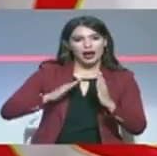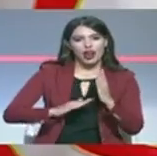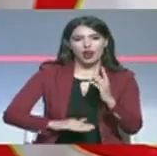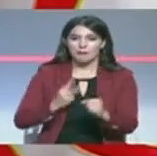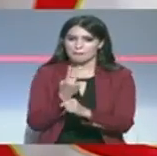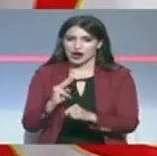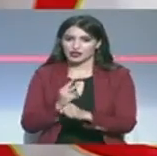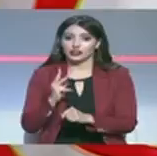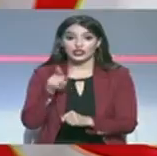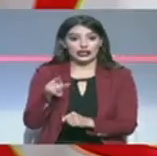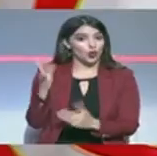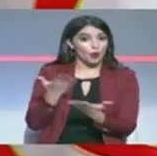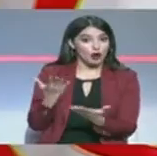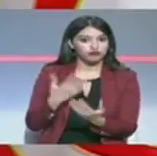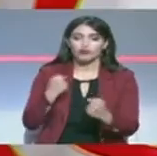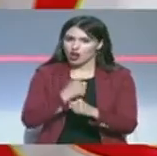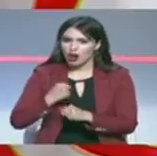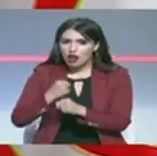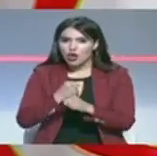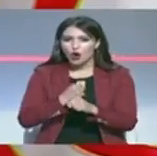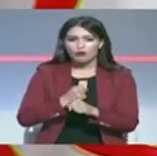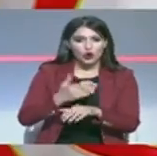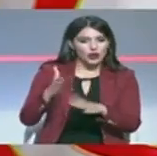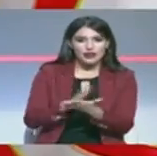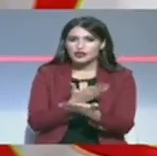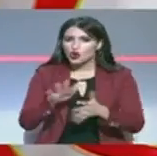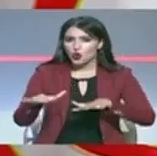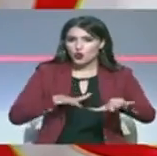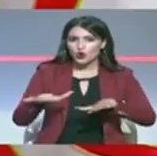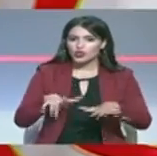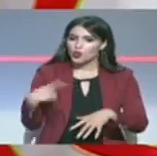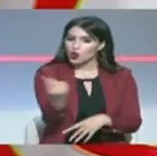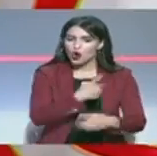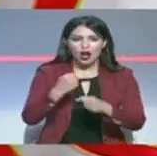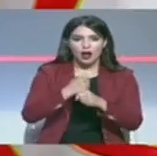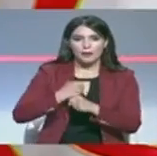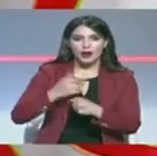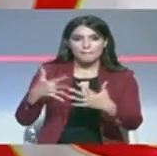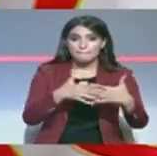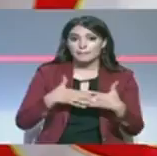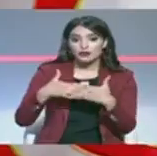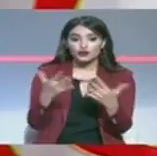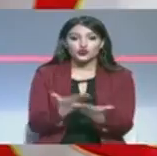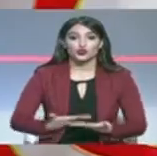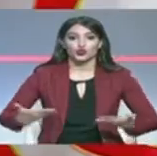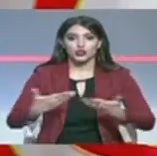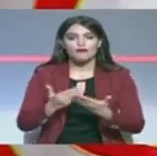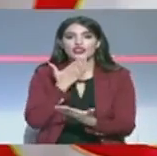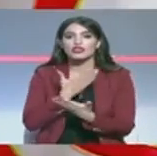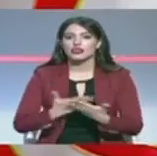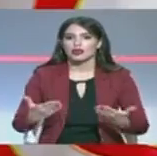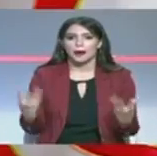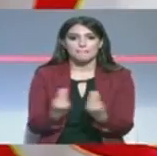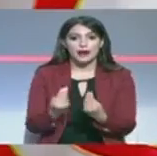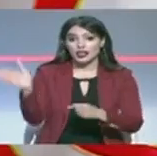الأضرار بفضل العمل والاستباقية والتعبئة العامة في مناخ من الثقة